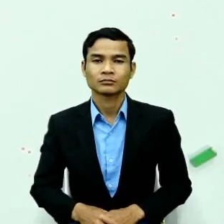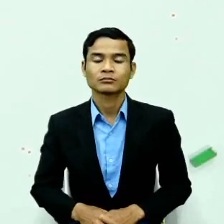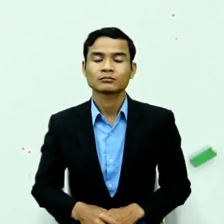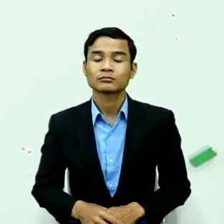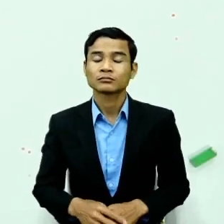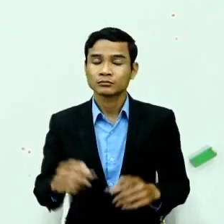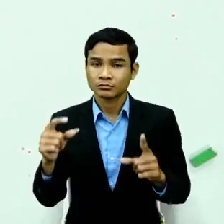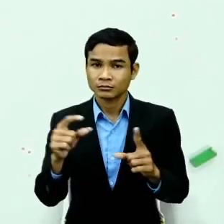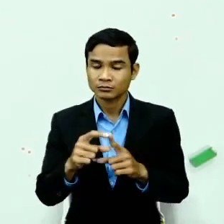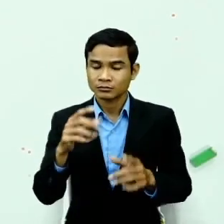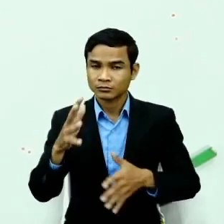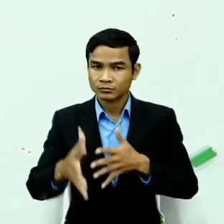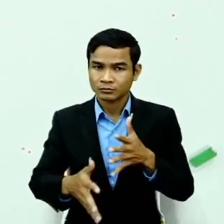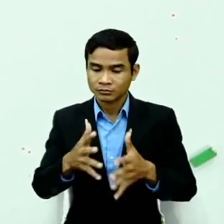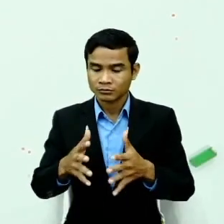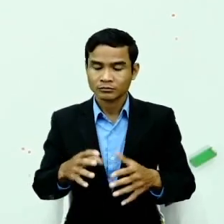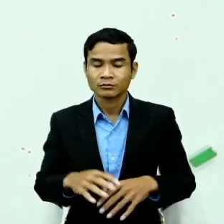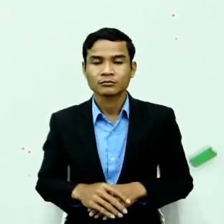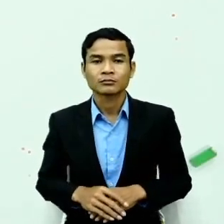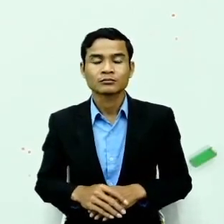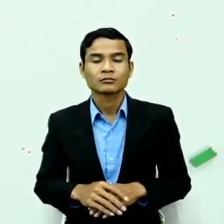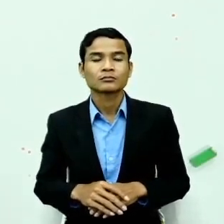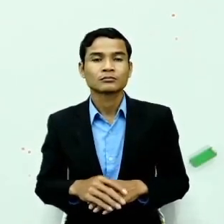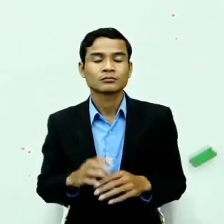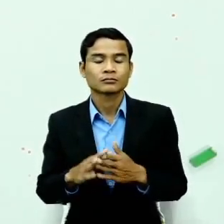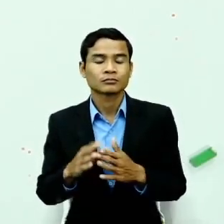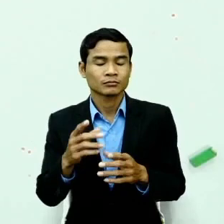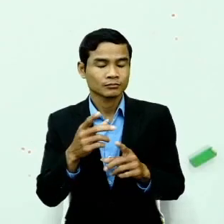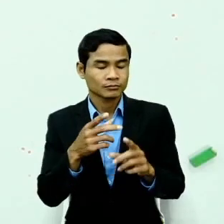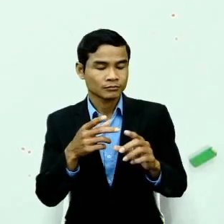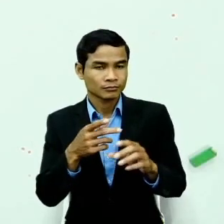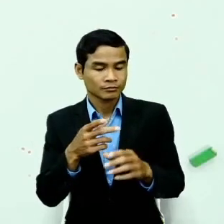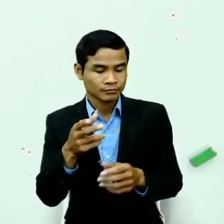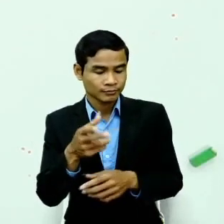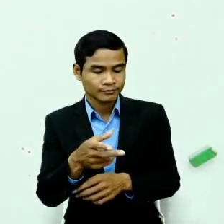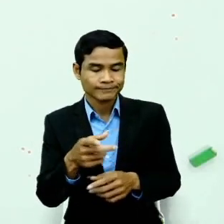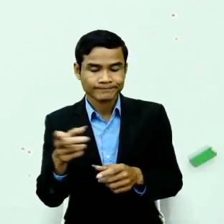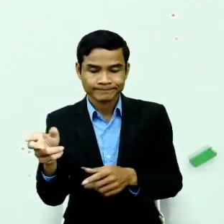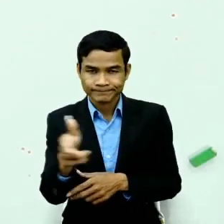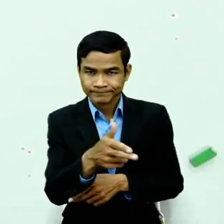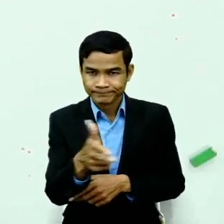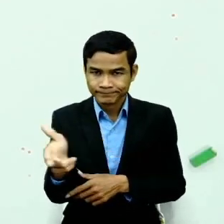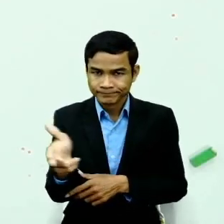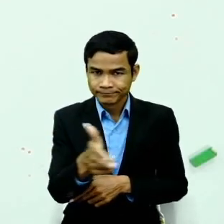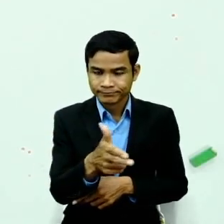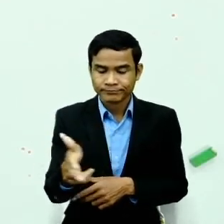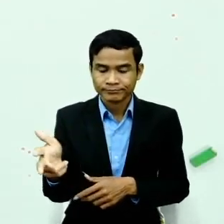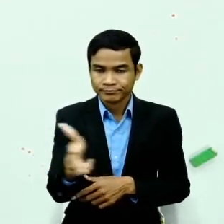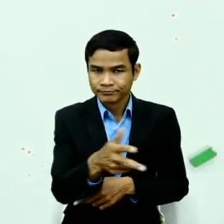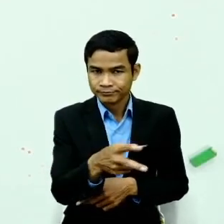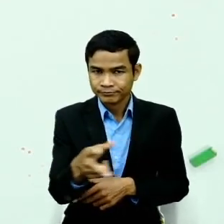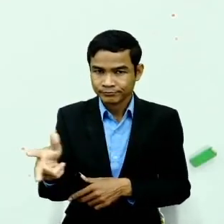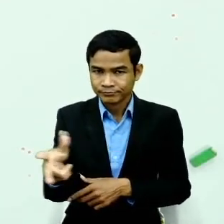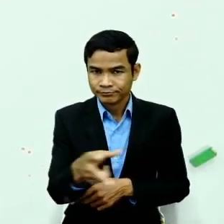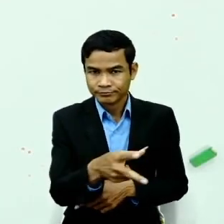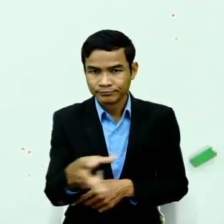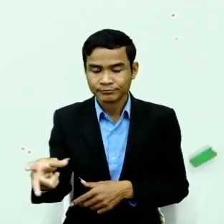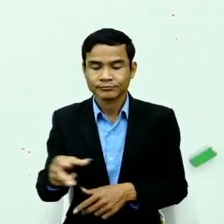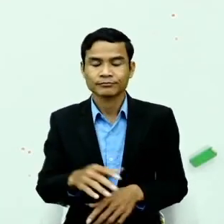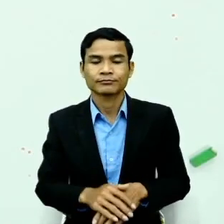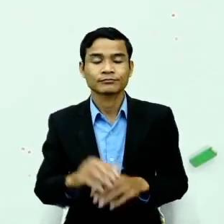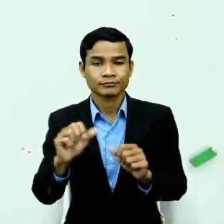chà biển đi ăn thá bánh chà ăn thá bánh chà chà cho biển đi